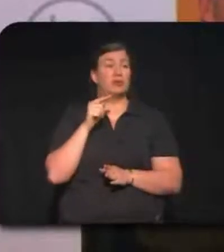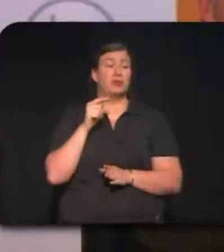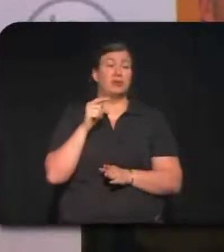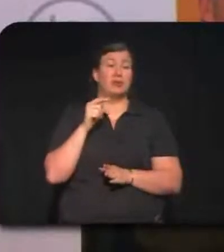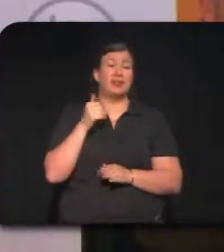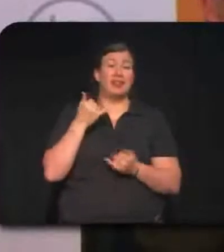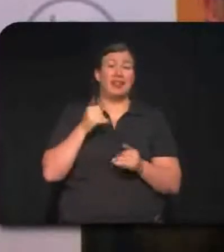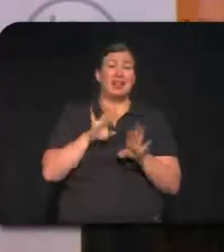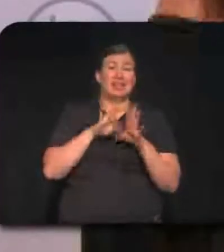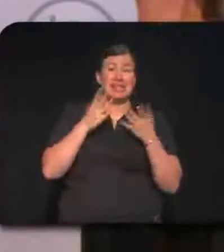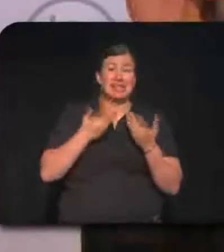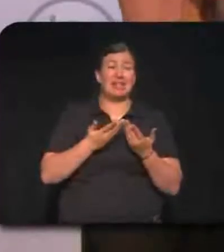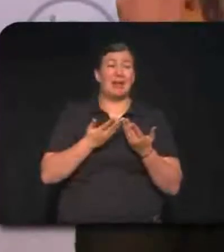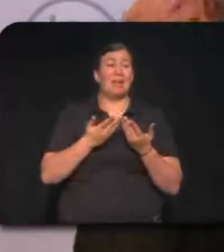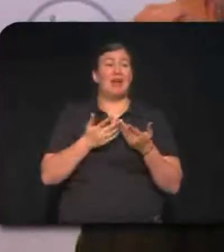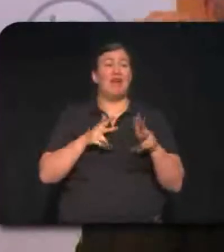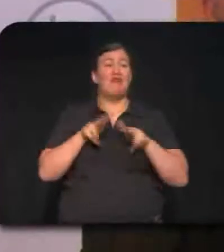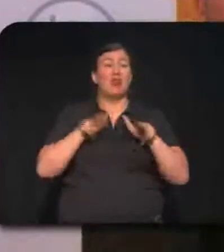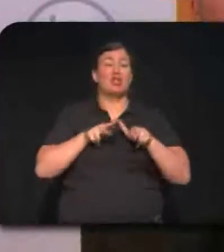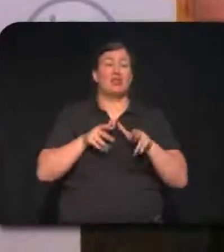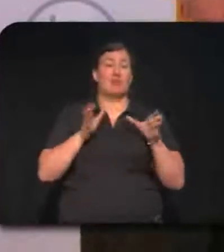Wirtschaftsblock jetzt behandeln